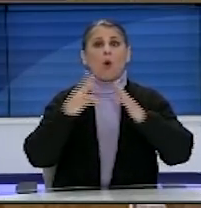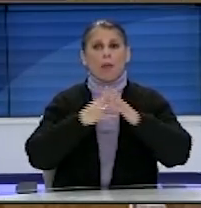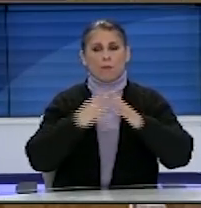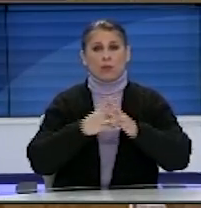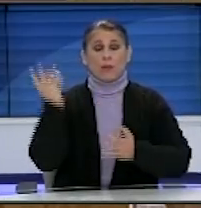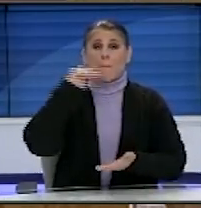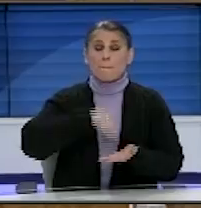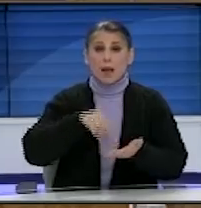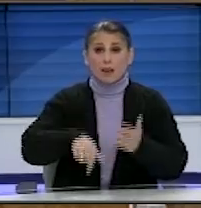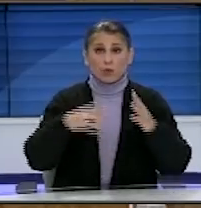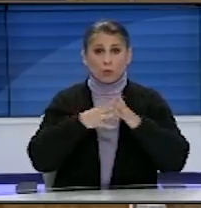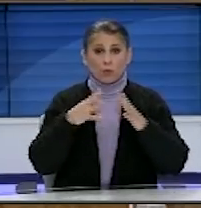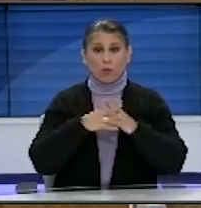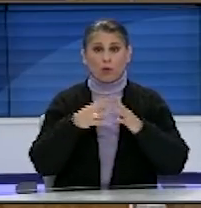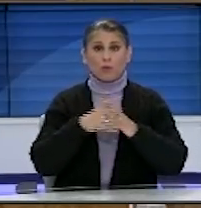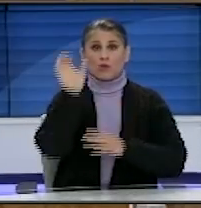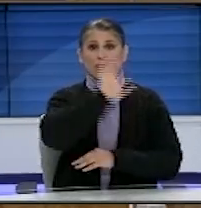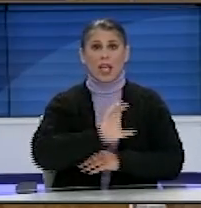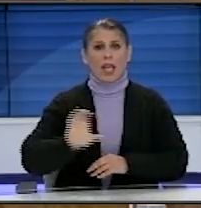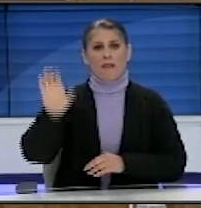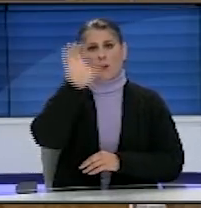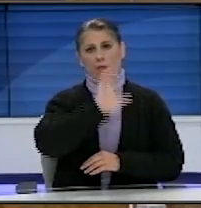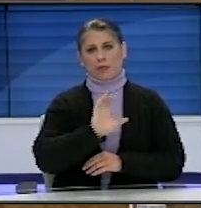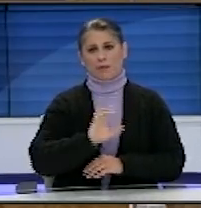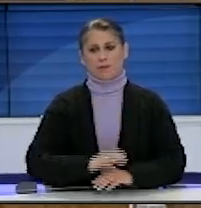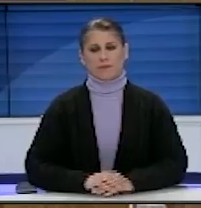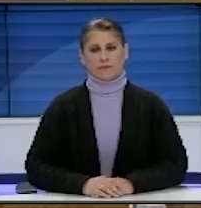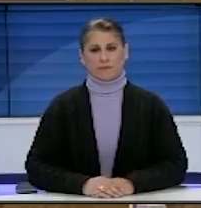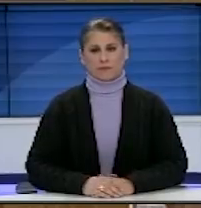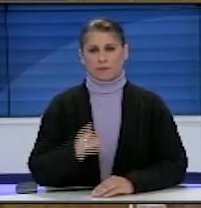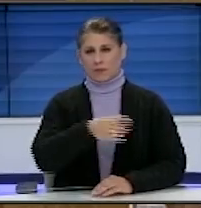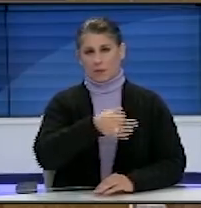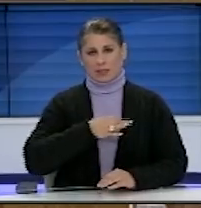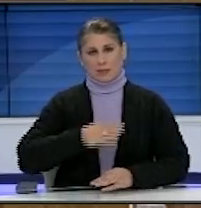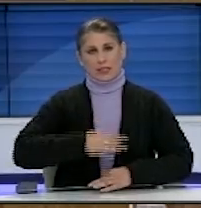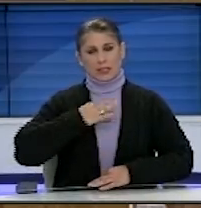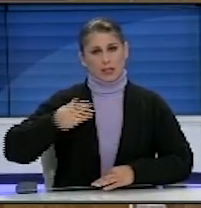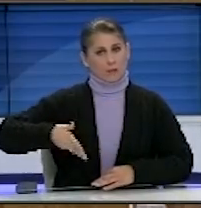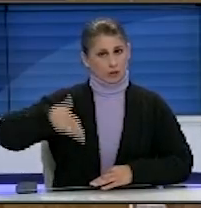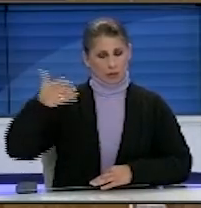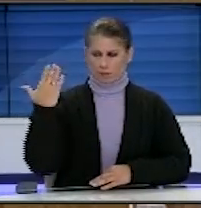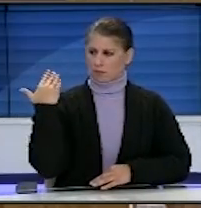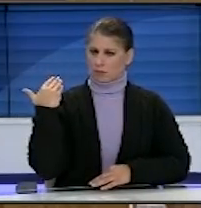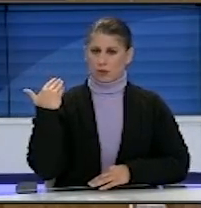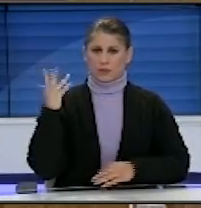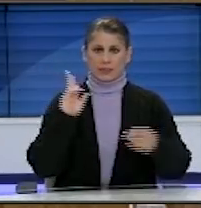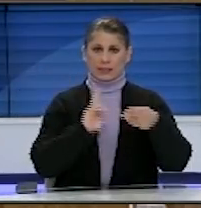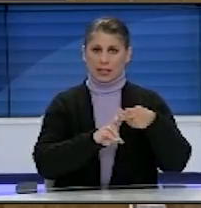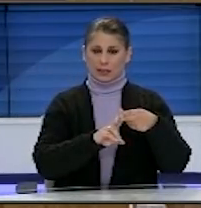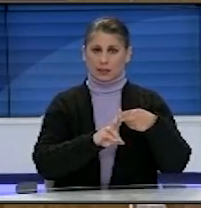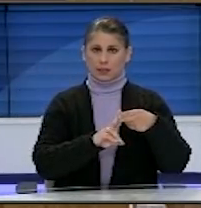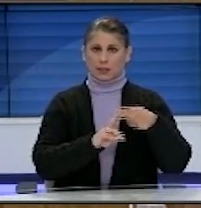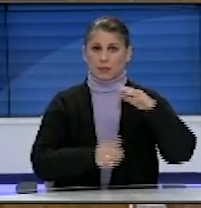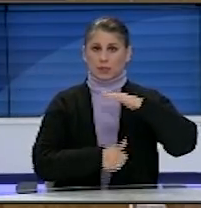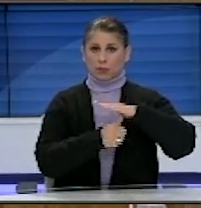ένας ακόμη πόλεμος σε ευρωπαϊκό έδαφος. Είπατε, κύριε Μητσοτάκη, κατά την πρόσφατη συνάντησή σας